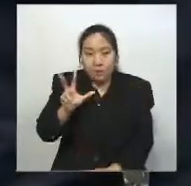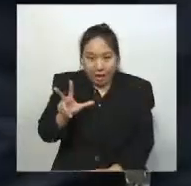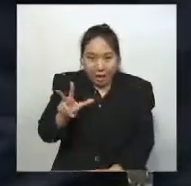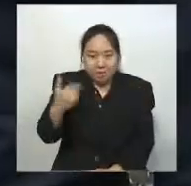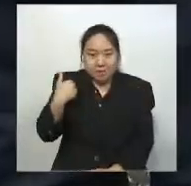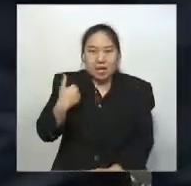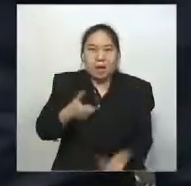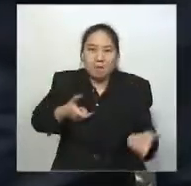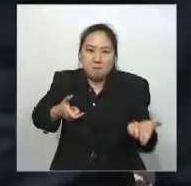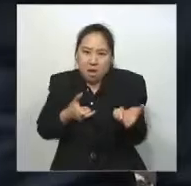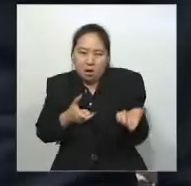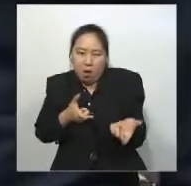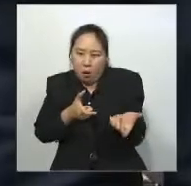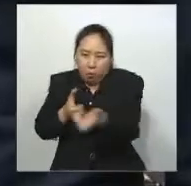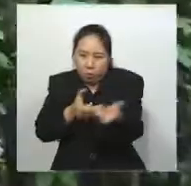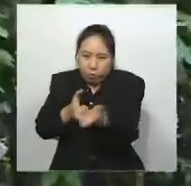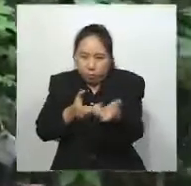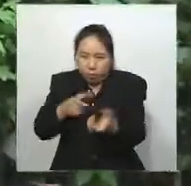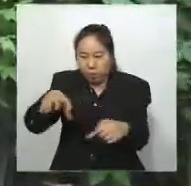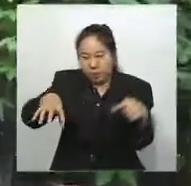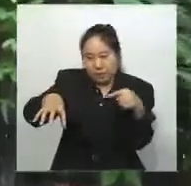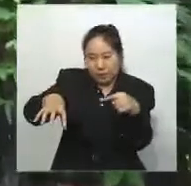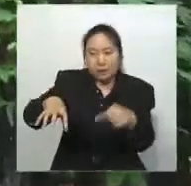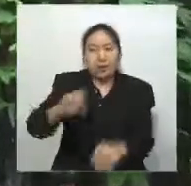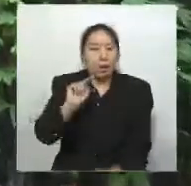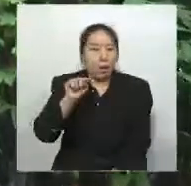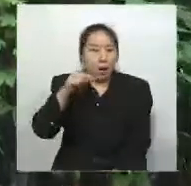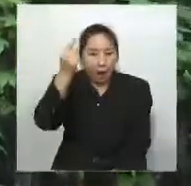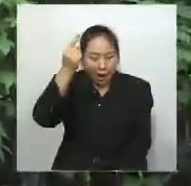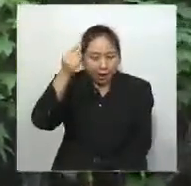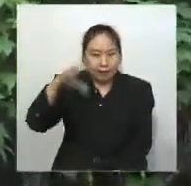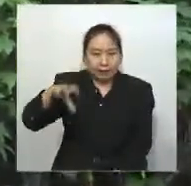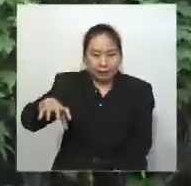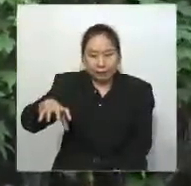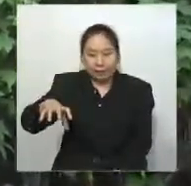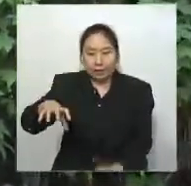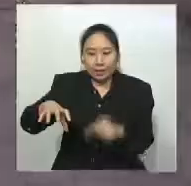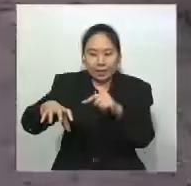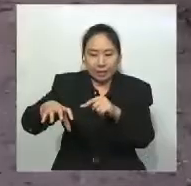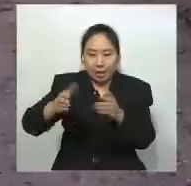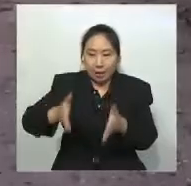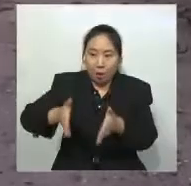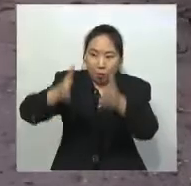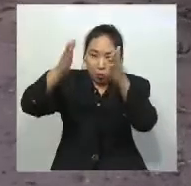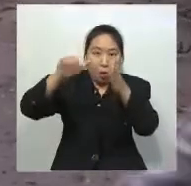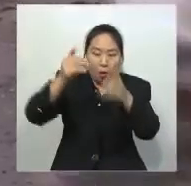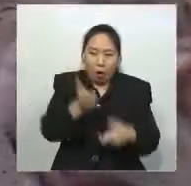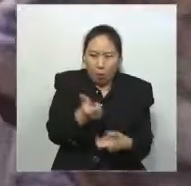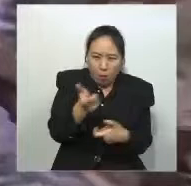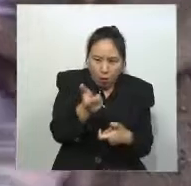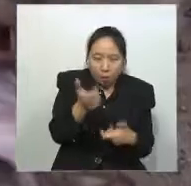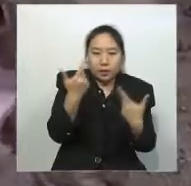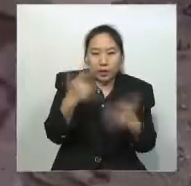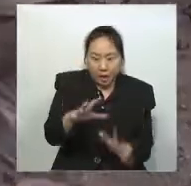าวุธปืนสงครามยิงเข้าใส่ทันทีชุดแรกเนี่ยเขายิงเข้าไปที่ป้อมหอสูงก่อนที่คนร้ายที่